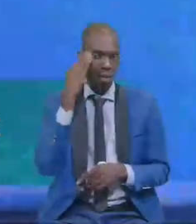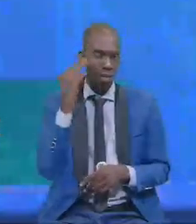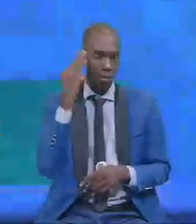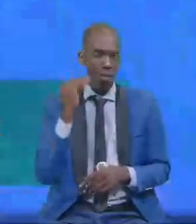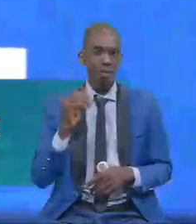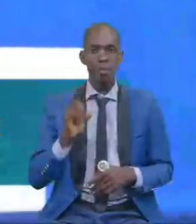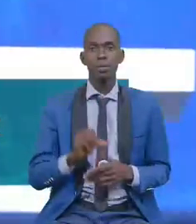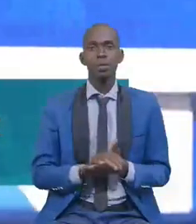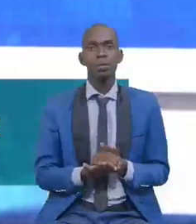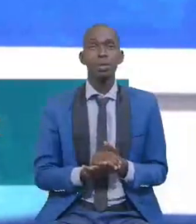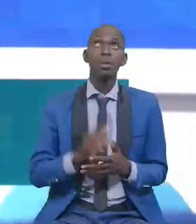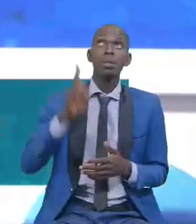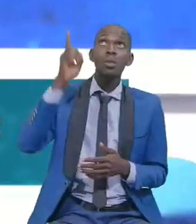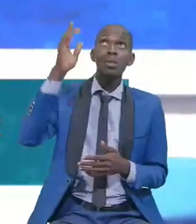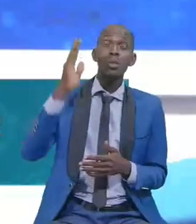personnelle.